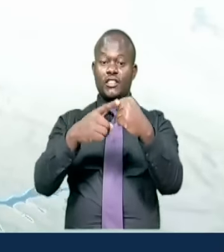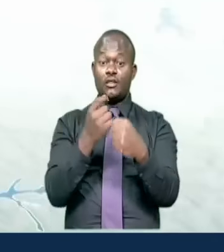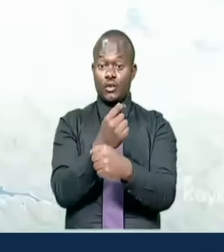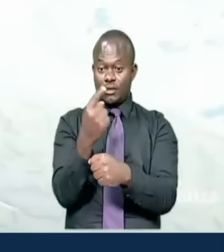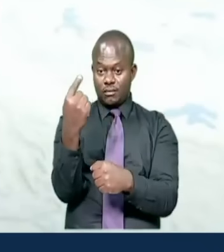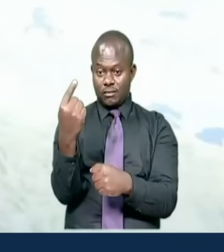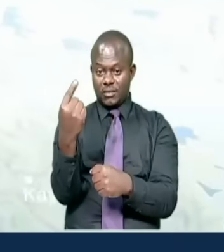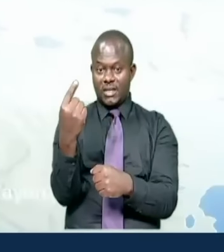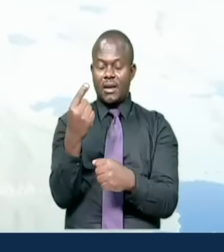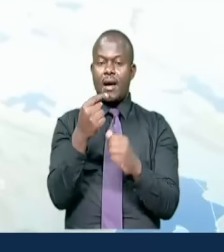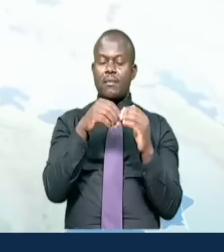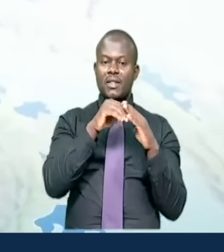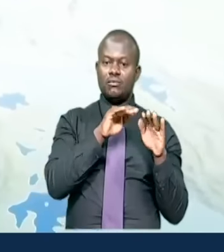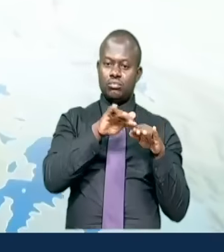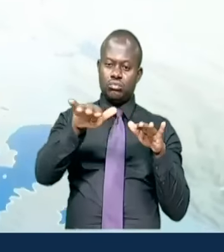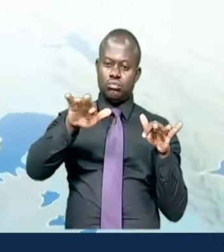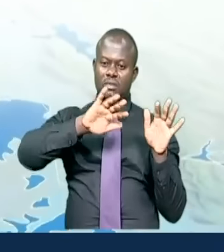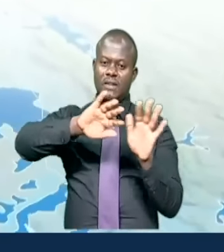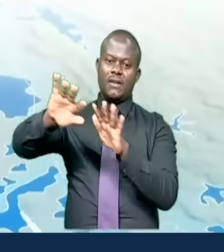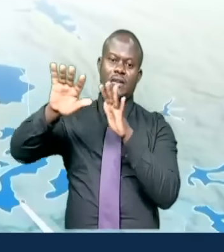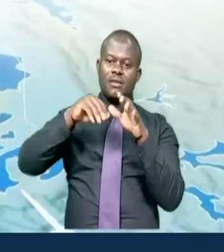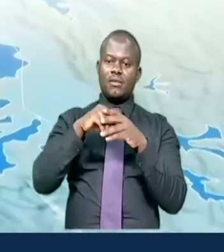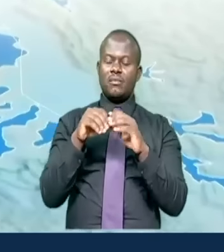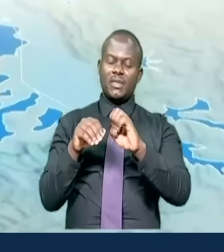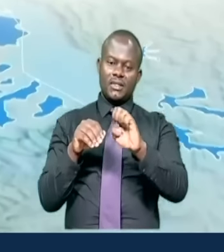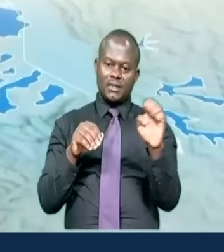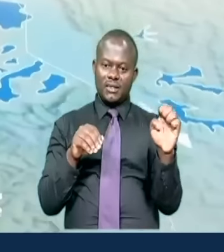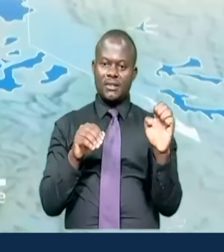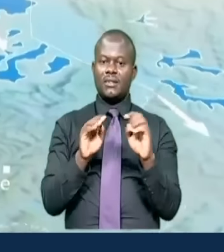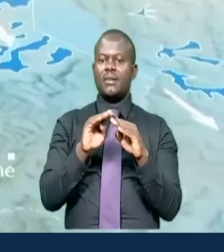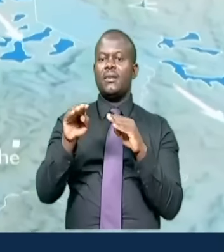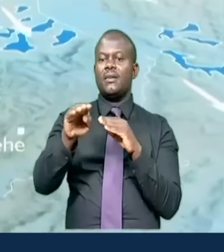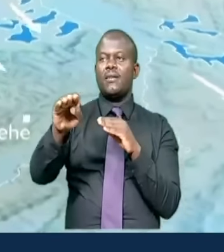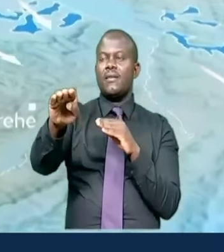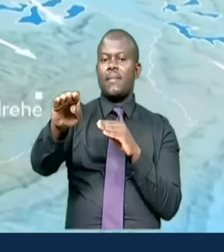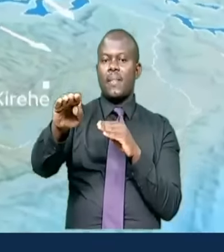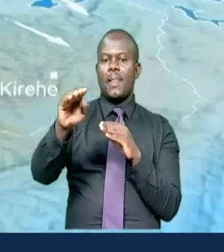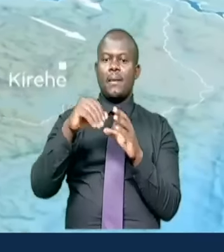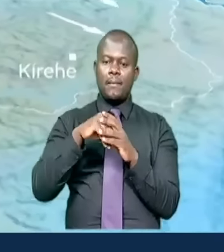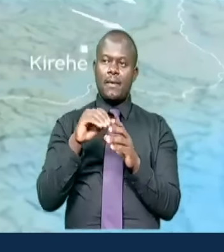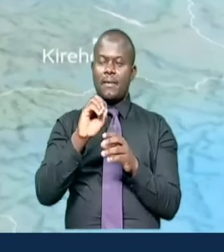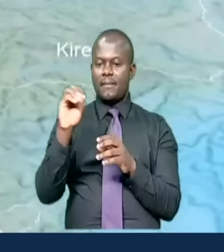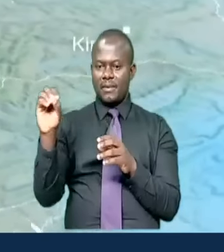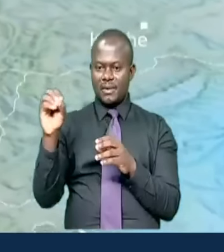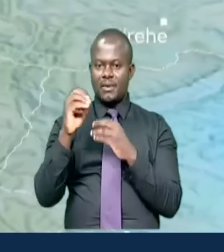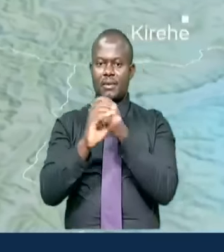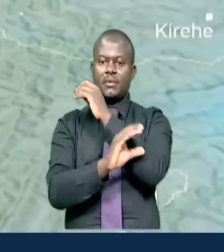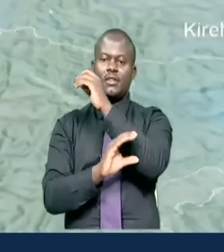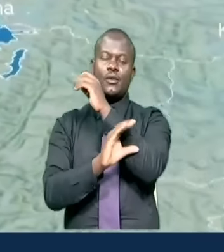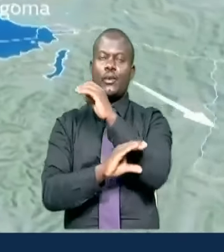isegonda ndetse n'icyerekezo kiva mu bice byo mu burasirazuba werekeza mu bice byo mu burengerazuba